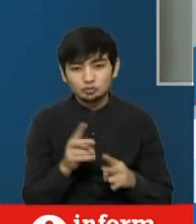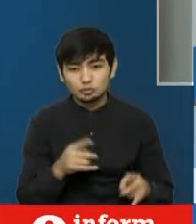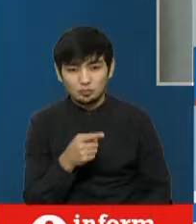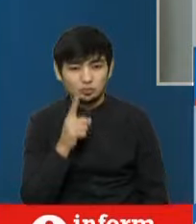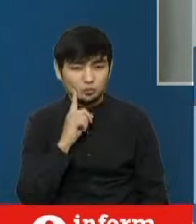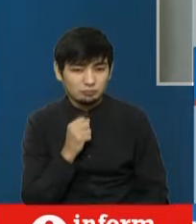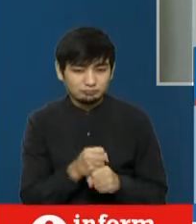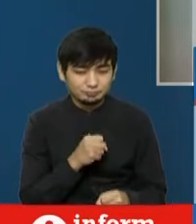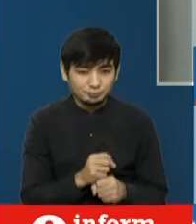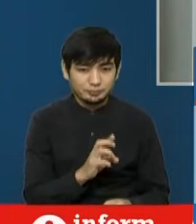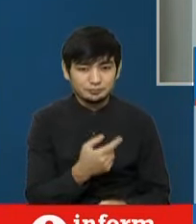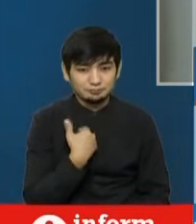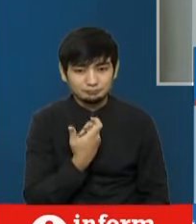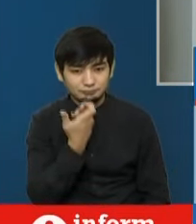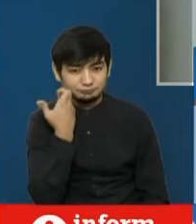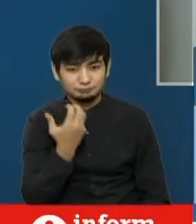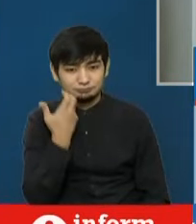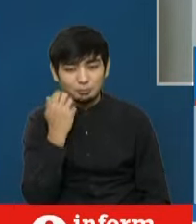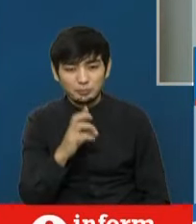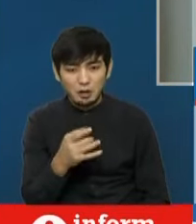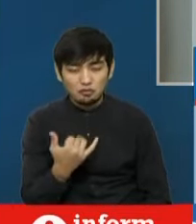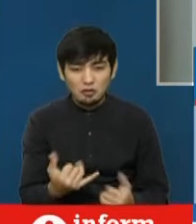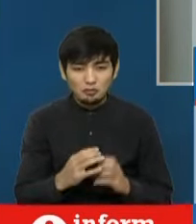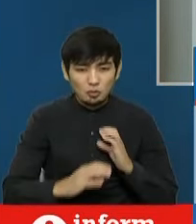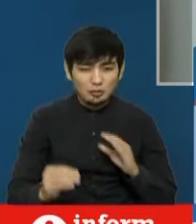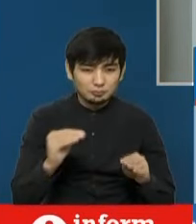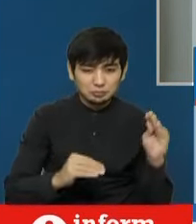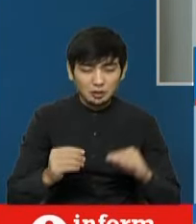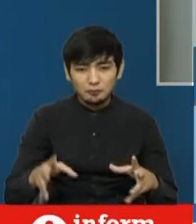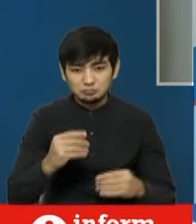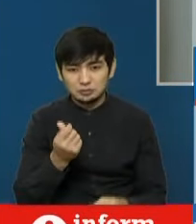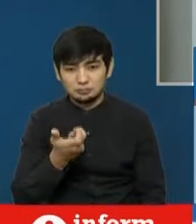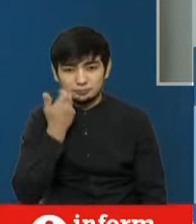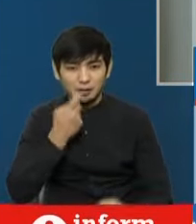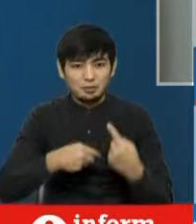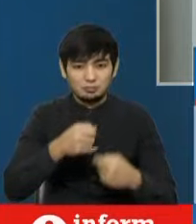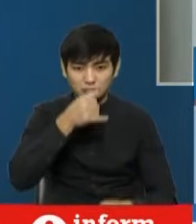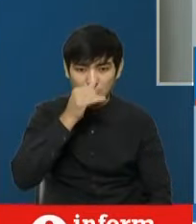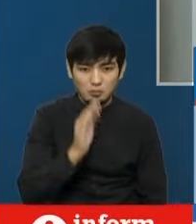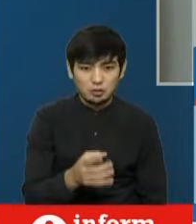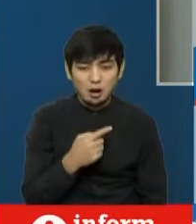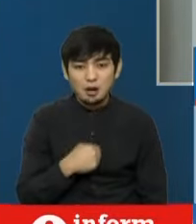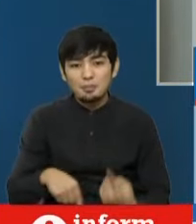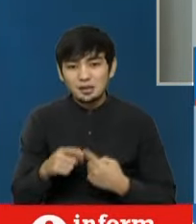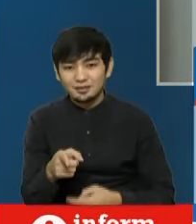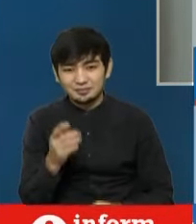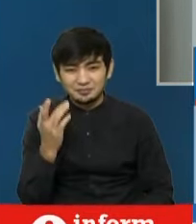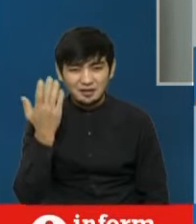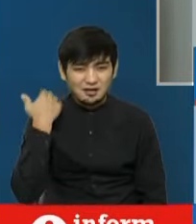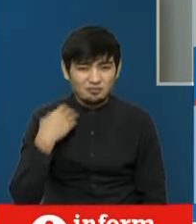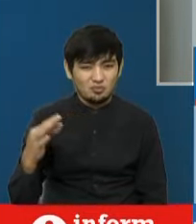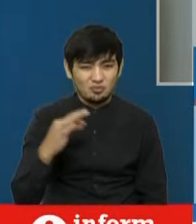тиімді пайдалансақ болар еді. Жаңа технологияларға, информационық технологияларға істетсек болар еді. Ал біз сол ежелгі